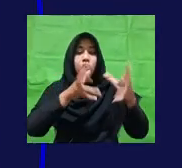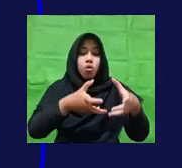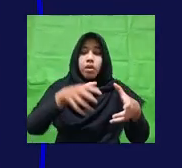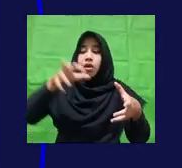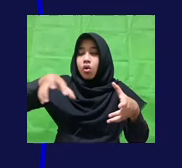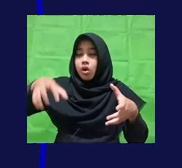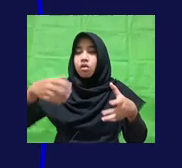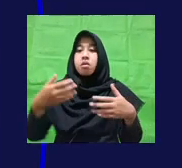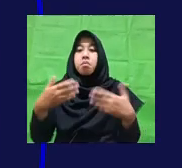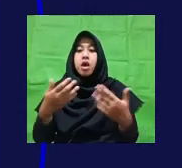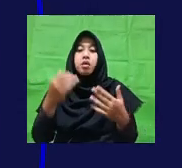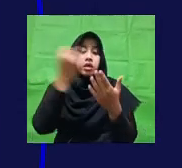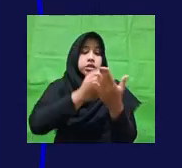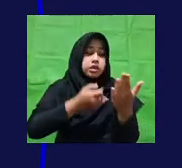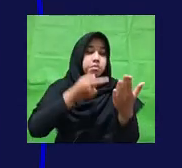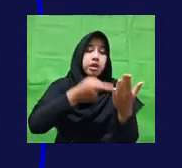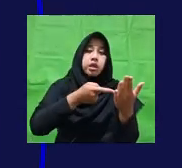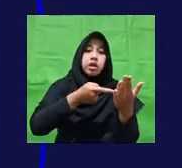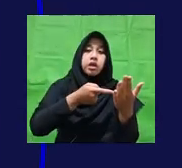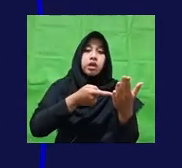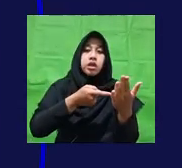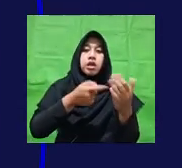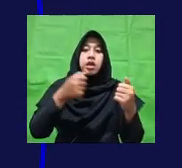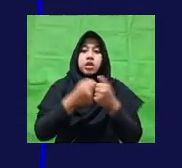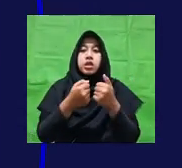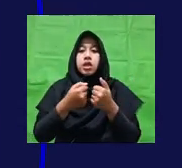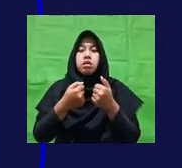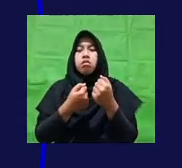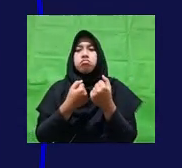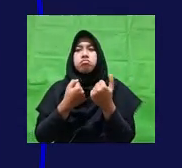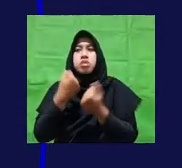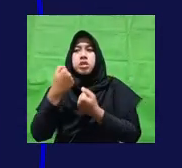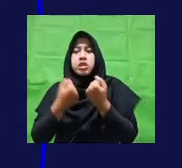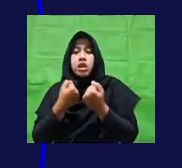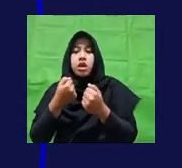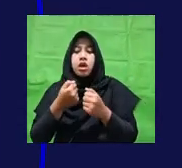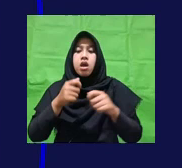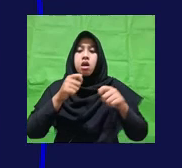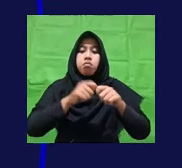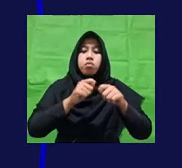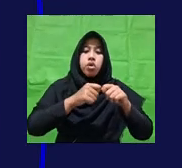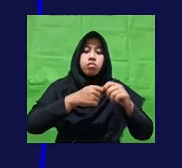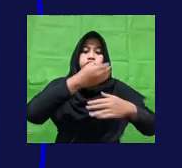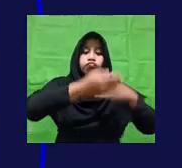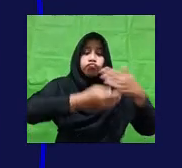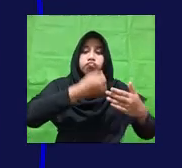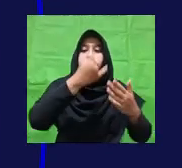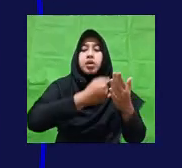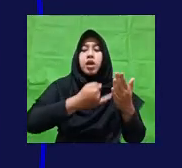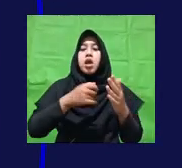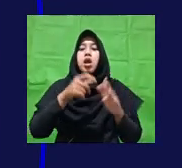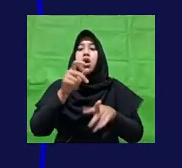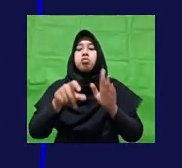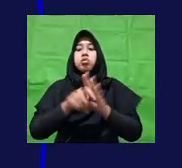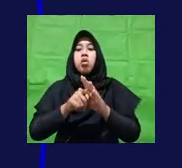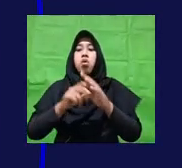program presidensi itu bertindak atau berproduksi atau berkarya. Karena kalau misalnya globalisasi itu umumnya dianggap